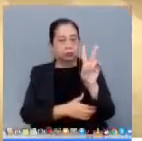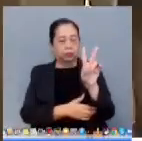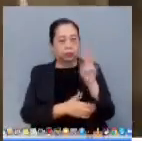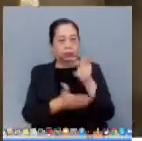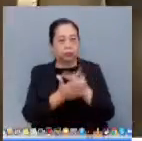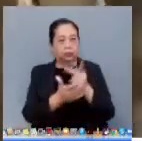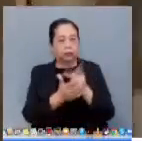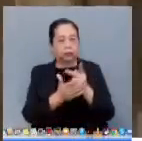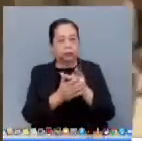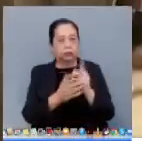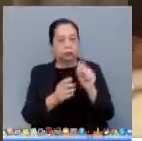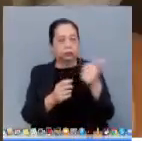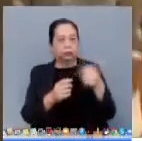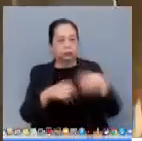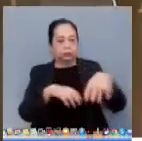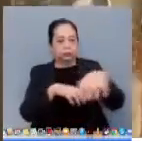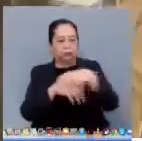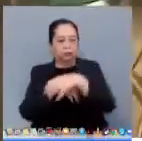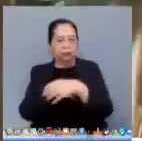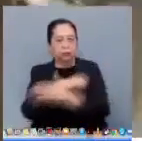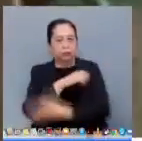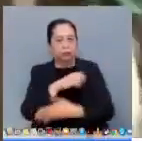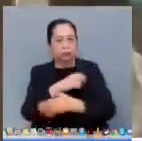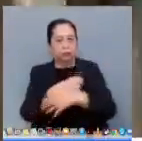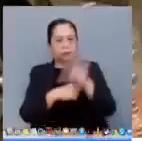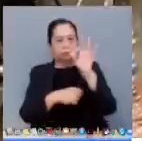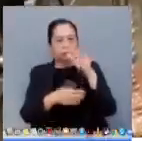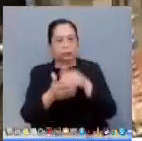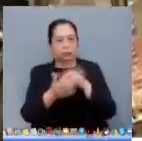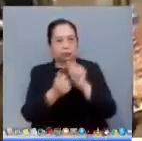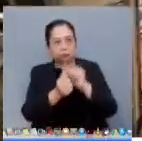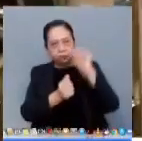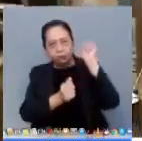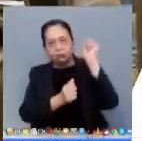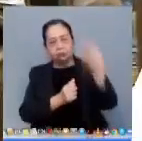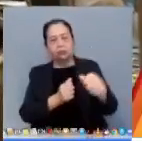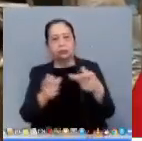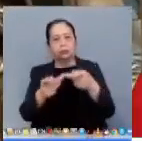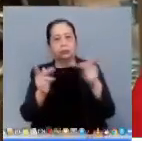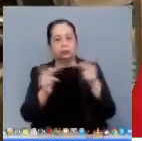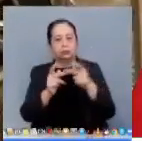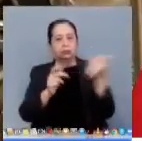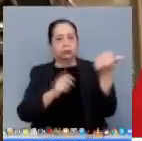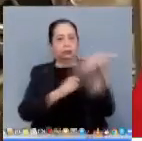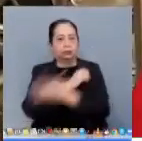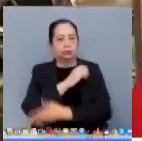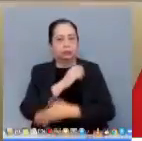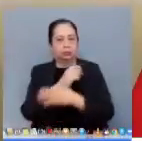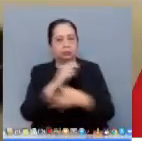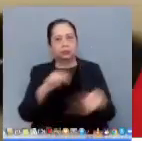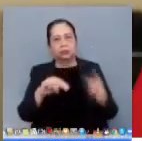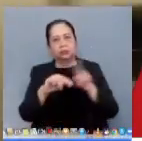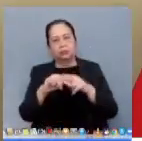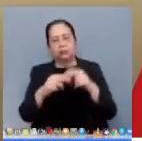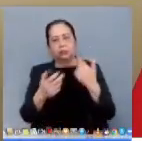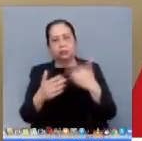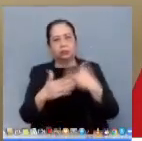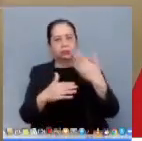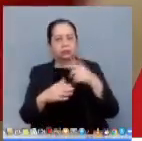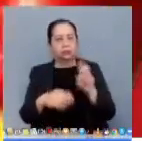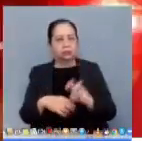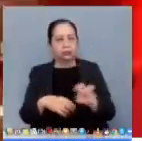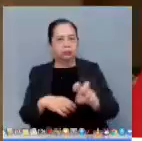bansa at hanggang 9,000 pesos sa mga long flight. Dagdag pasakit daw ito para sa mga susunod na biyahe ni